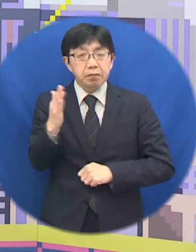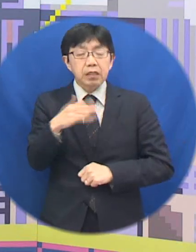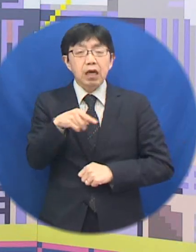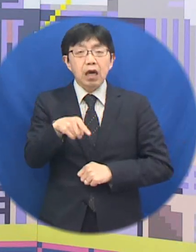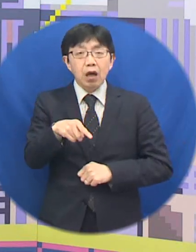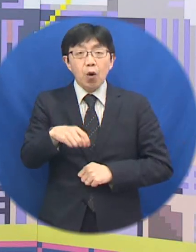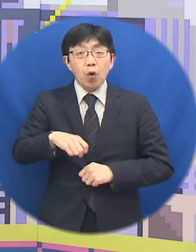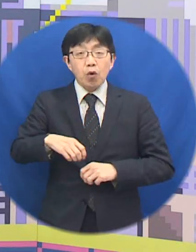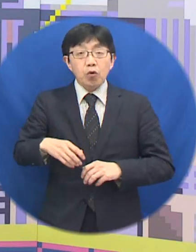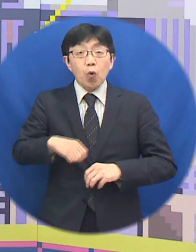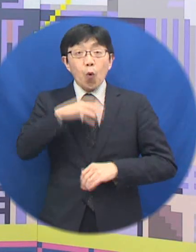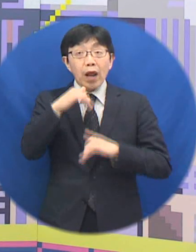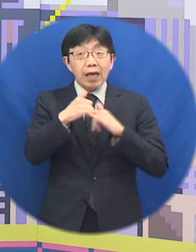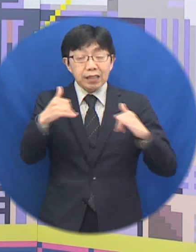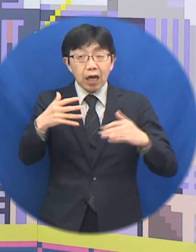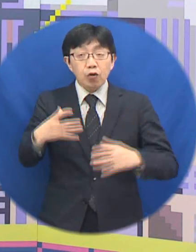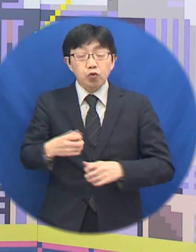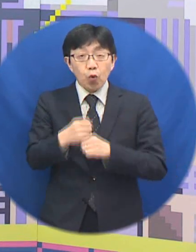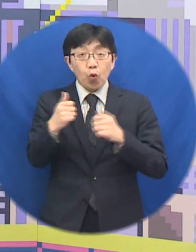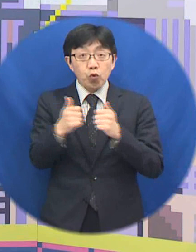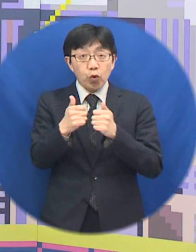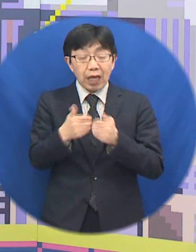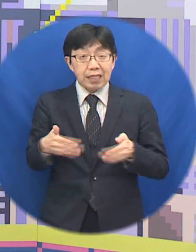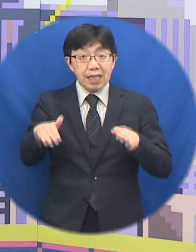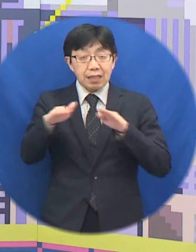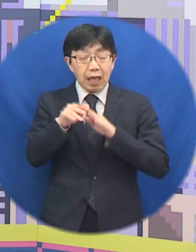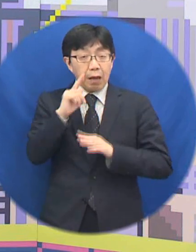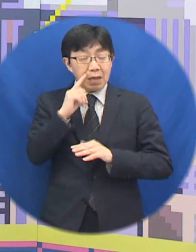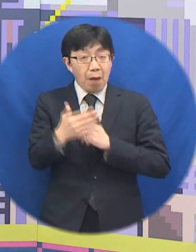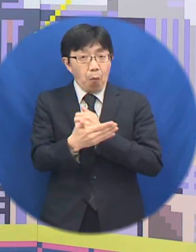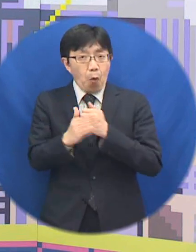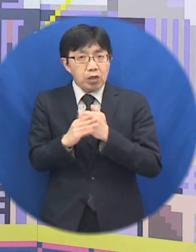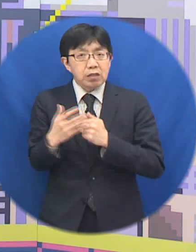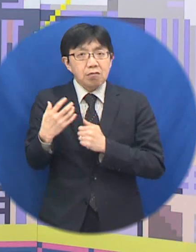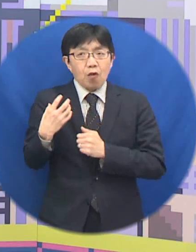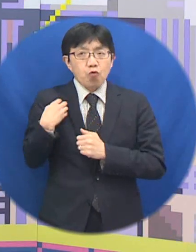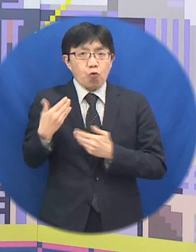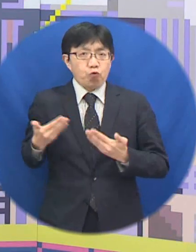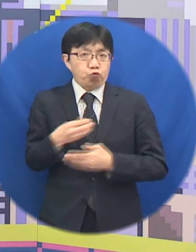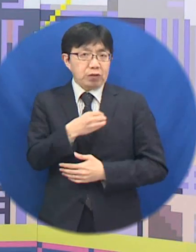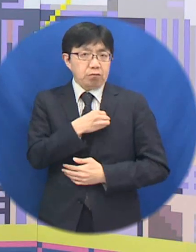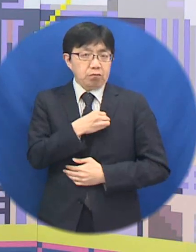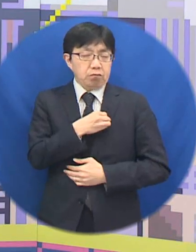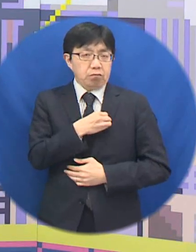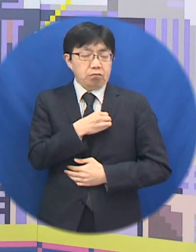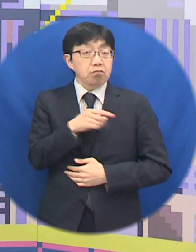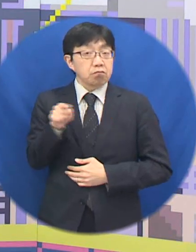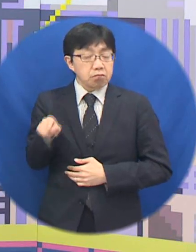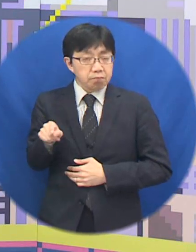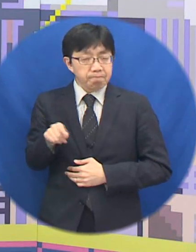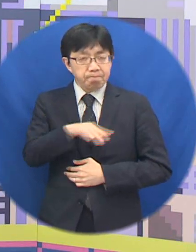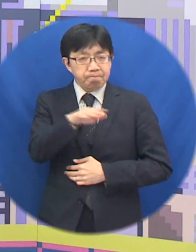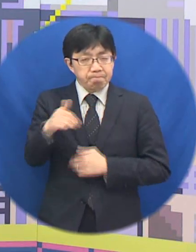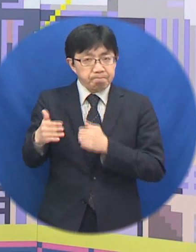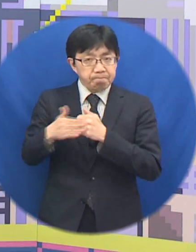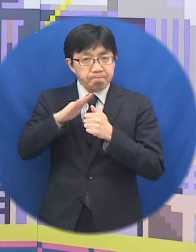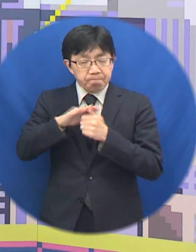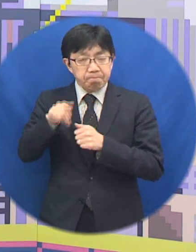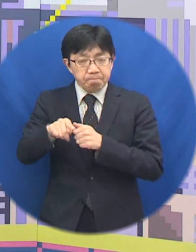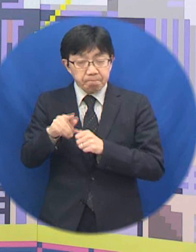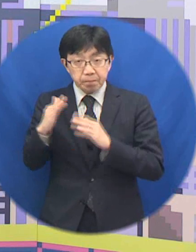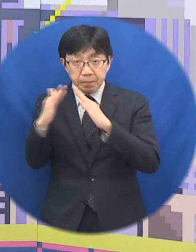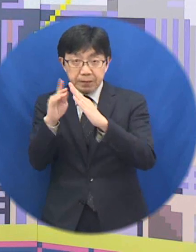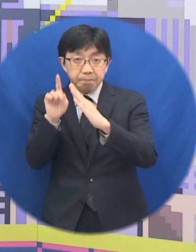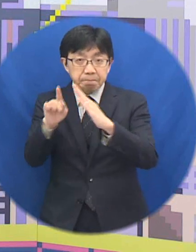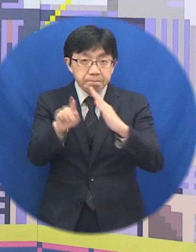齢者総合相談センターのですね、見守り支援担当という職員がいるんですけれども、はい、そちらの職員が個別に訪問して熱